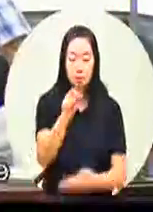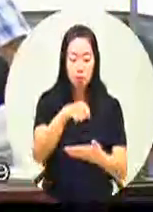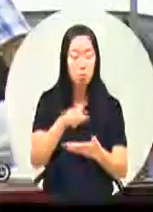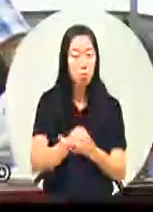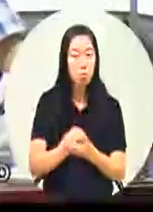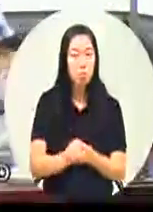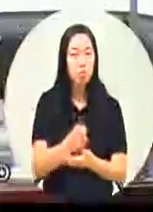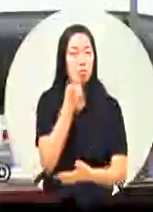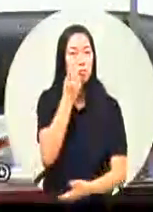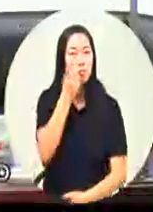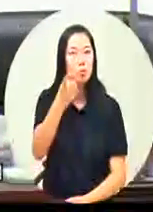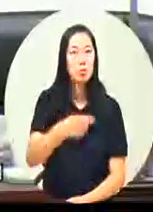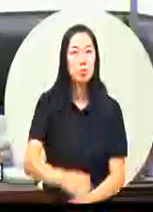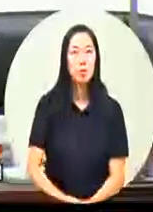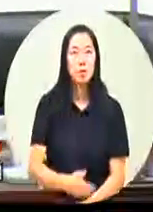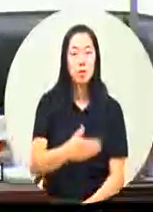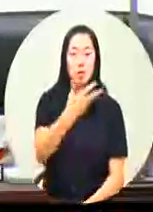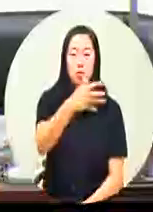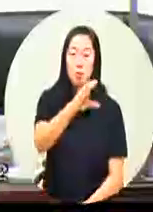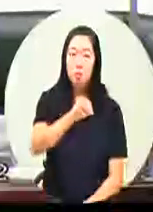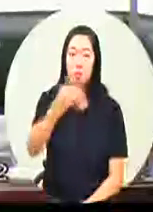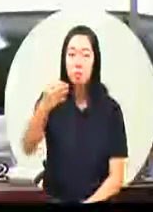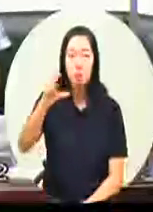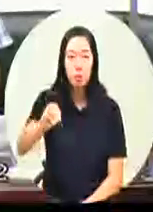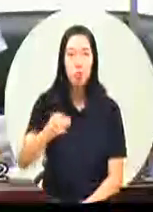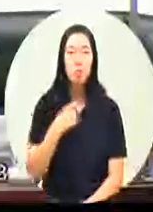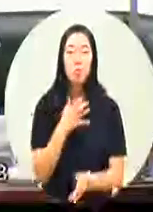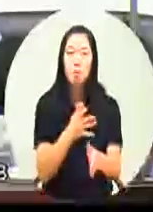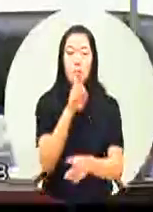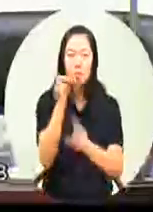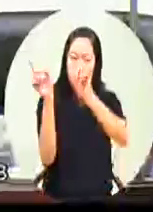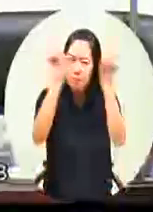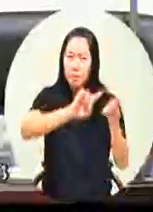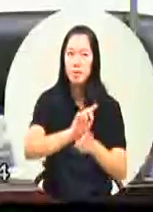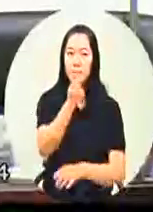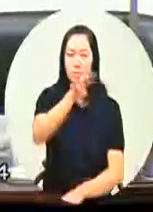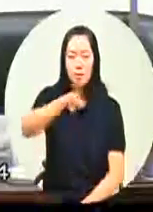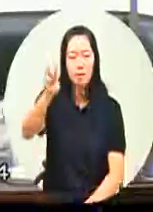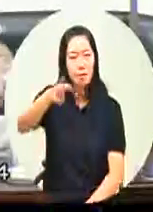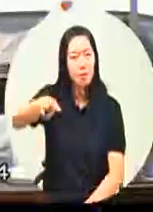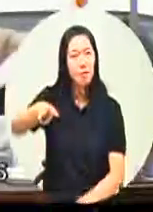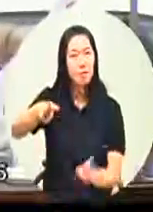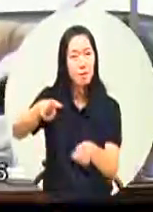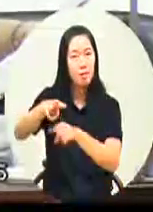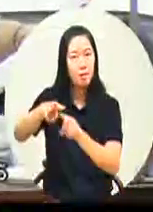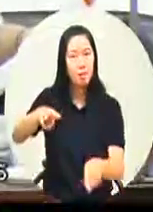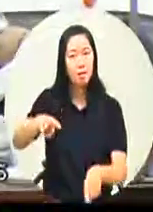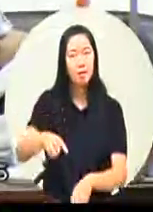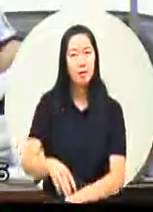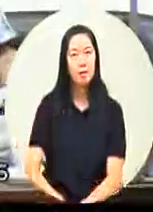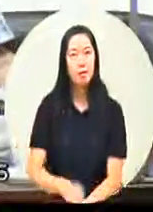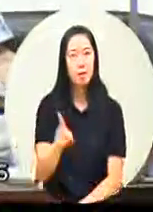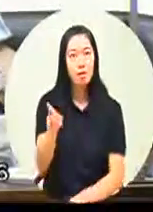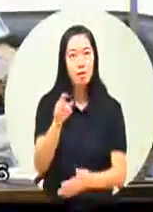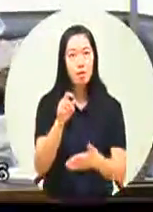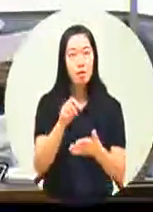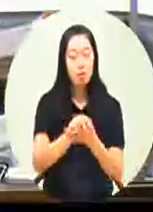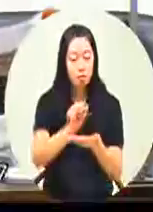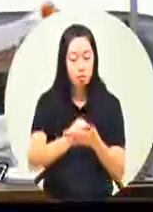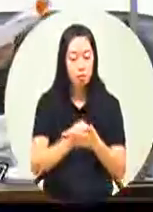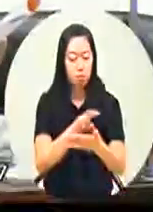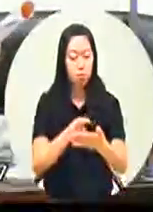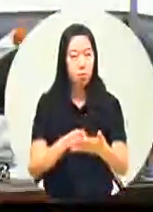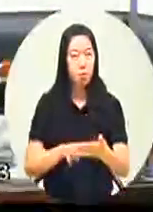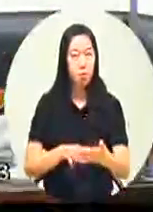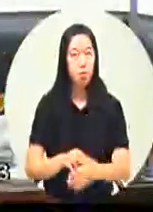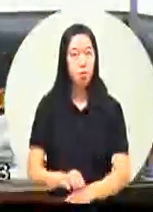他8万、9万的呀。也就一天只有多少人？2-3千人。局长，这是你的报告呢？这边我